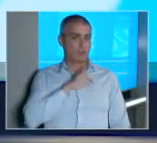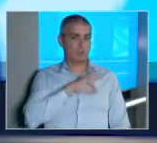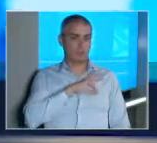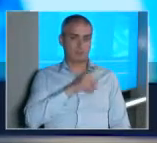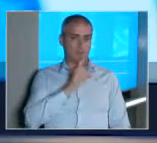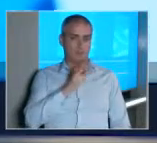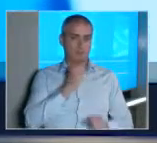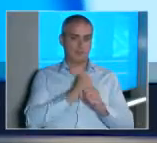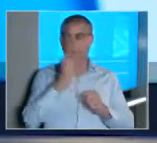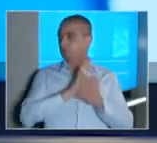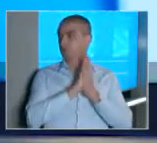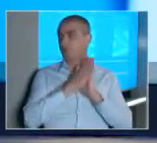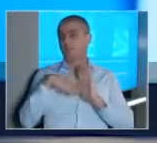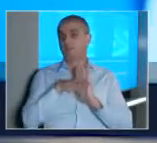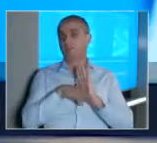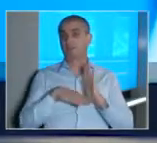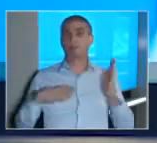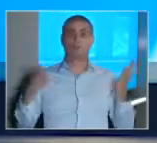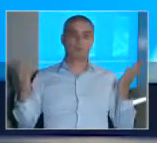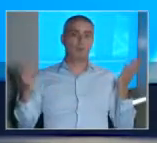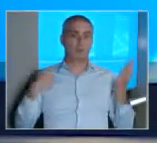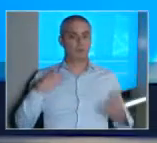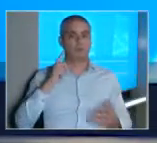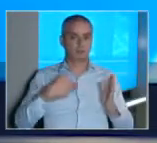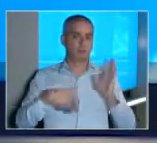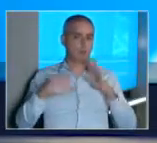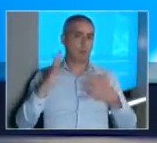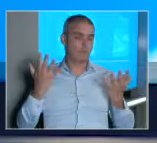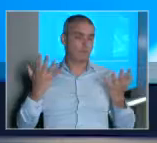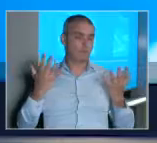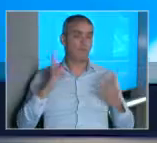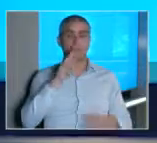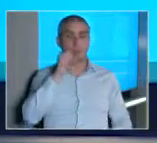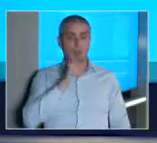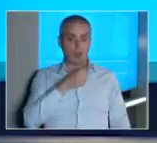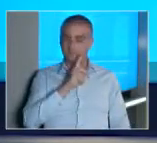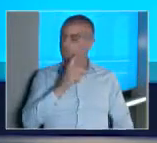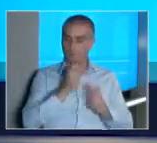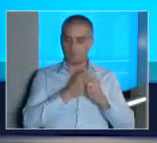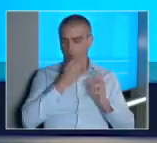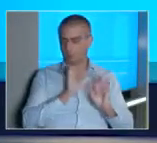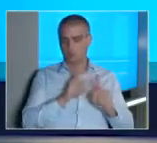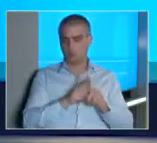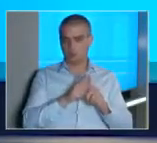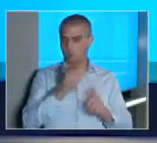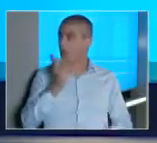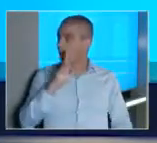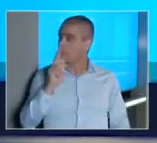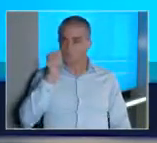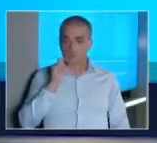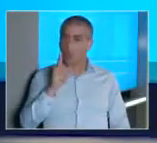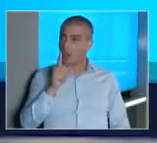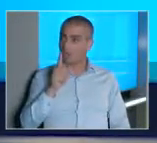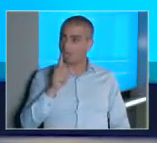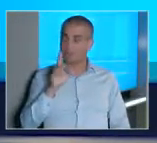ליברמן לעשות ממשלת אחדות. הוא שינה את סדר המפלגות. לא, אנחנו יוצרים רוב, ליכוד וכחול לבן, ועוד מפלגות לגיטימיות כמו עבודה. אגב, אם כחול לבן... רק אומר